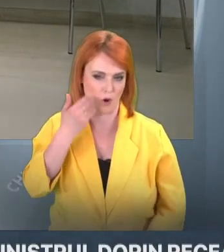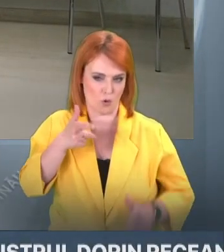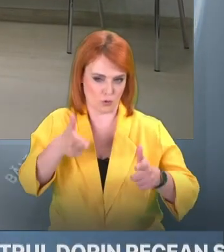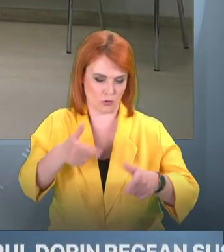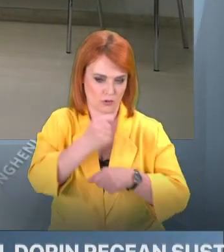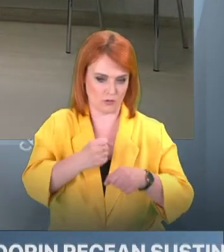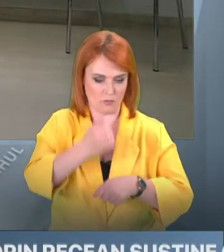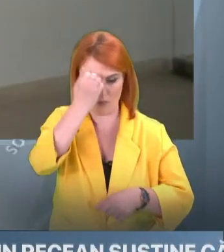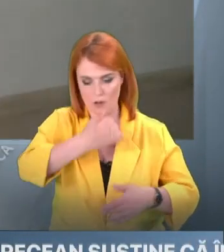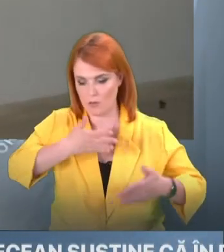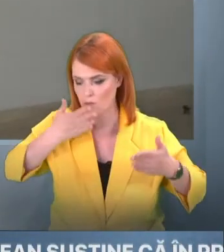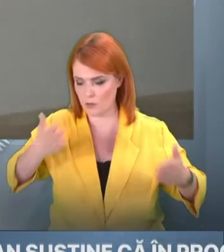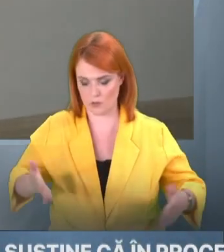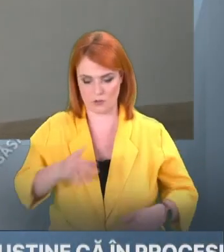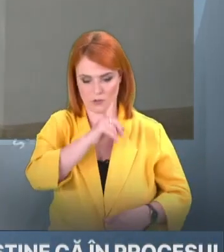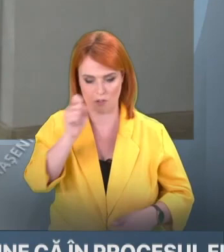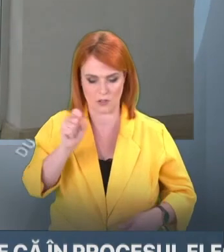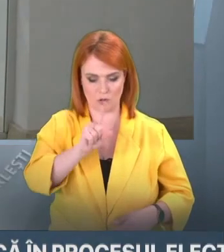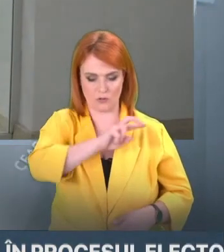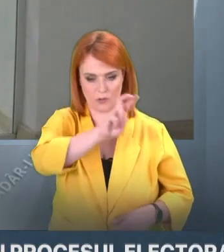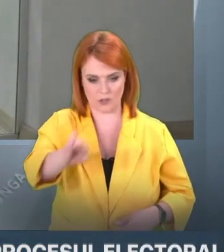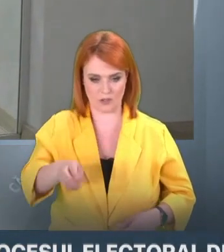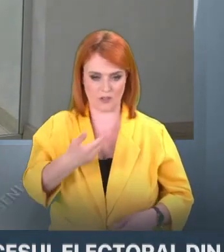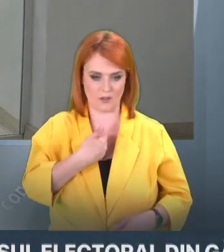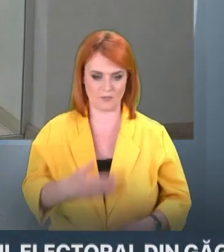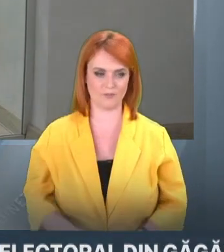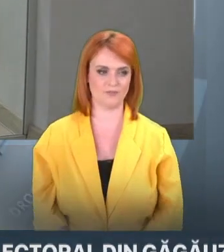Vrabie, vă mulțumesc tare mult pentru acest interviu. Sper să mai reveniți la noi în studio. Cu drag. Mersi mult.